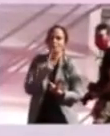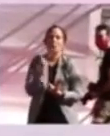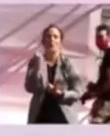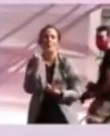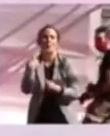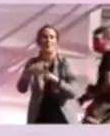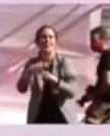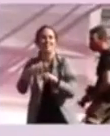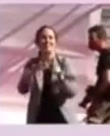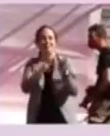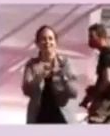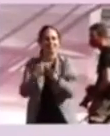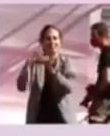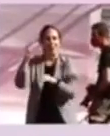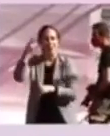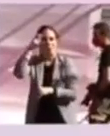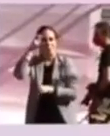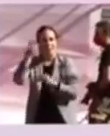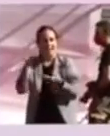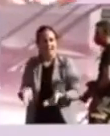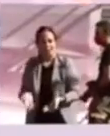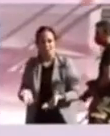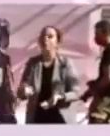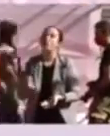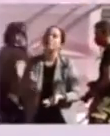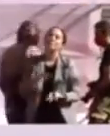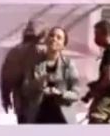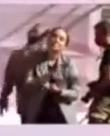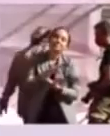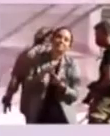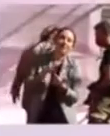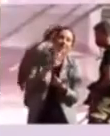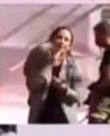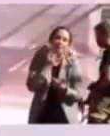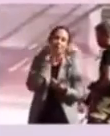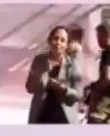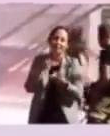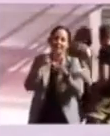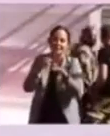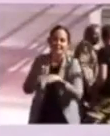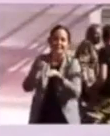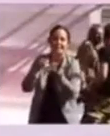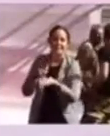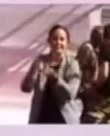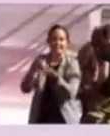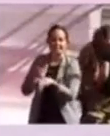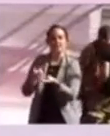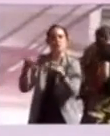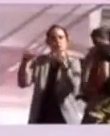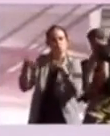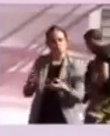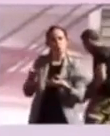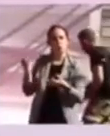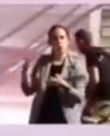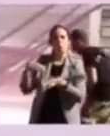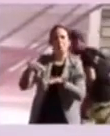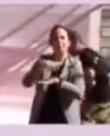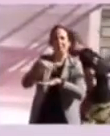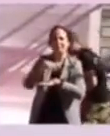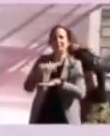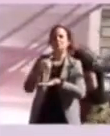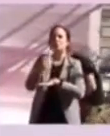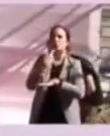vorrei fare anche una sollecitazione giustamente il ministro ricordava che ha firmato il contratto